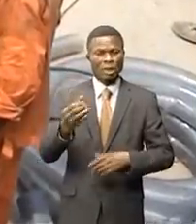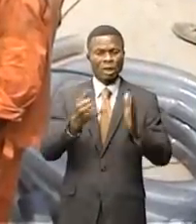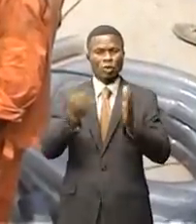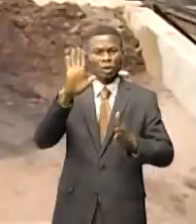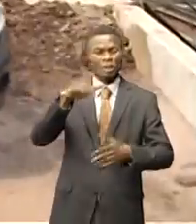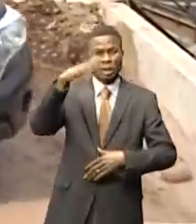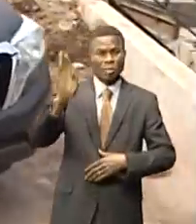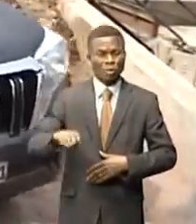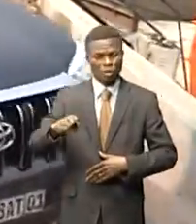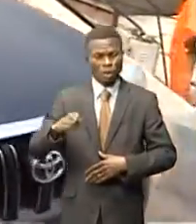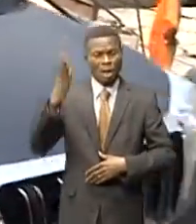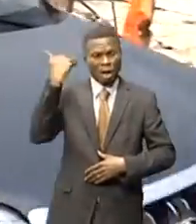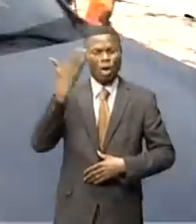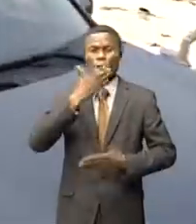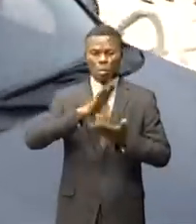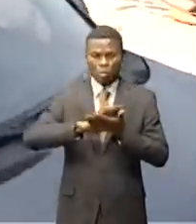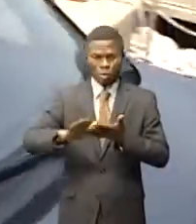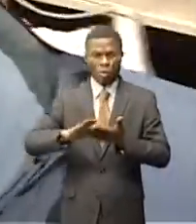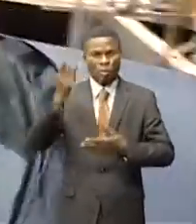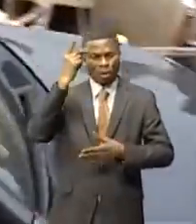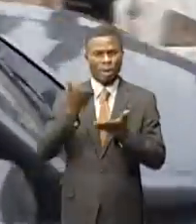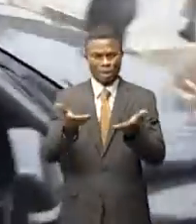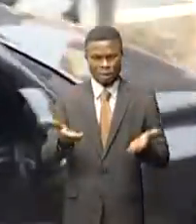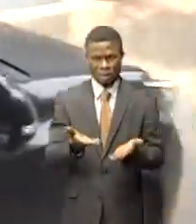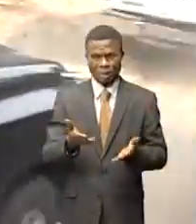de l'eau potable consommée dans la capitale